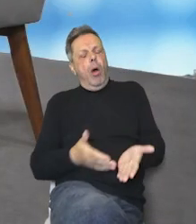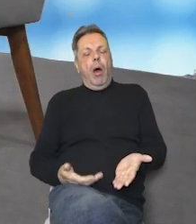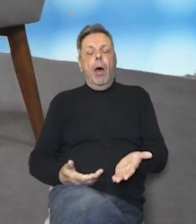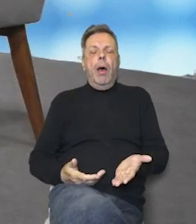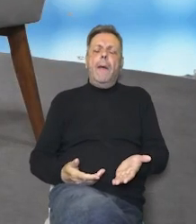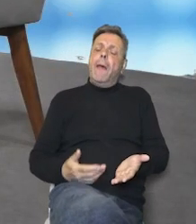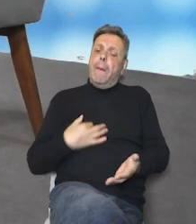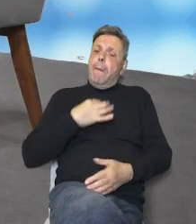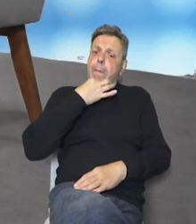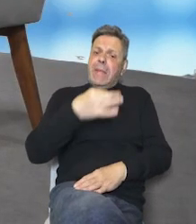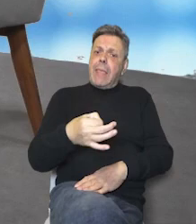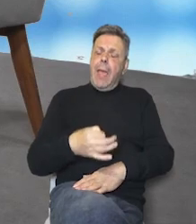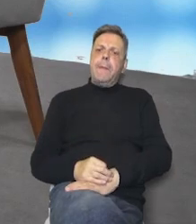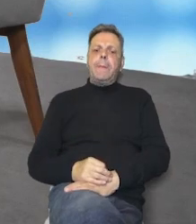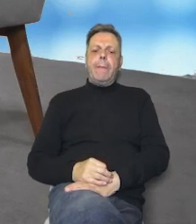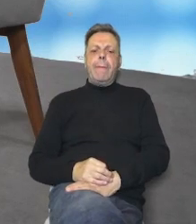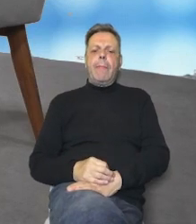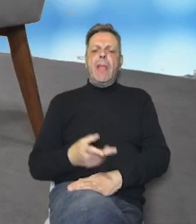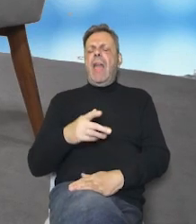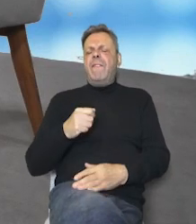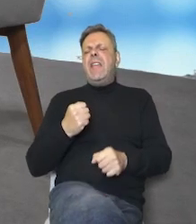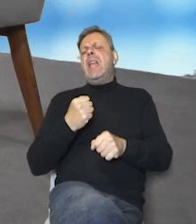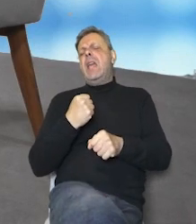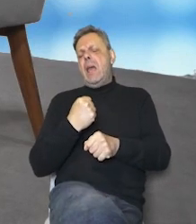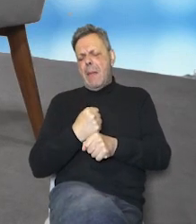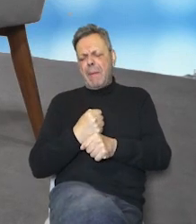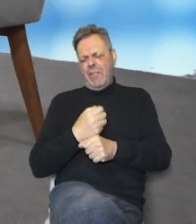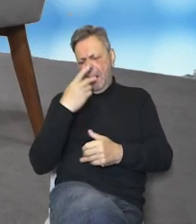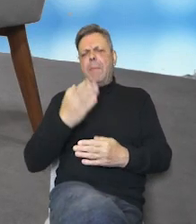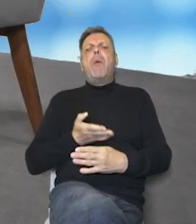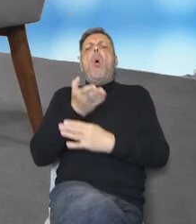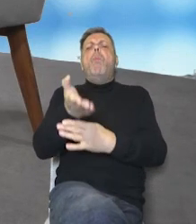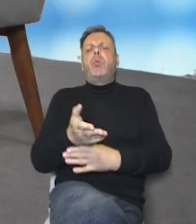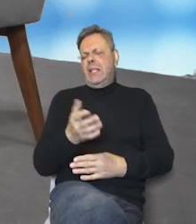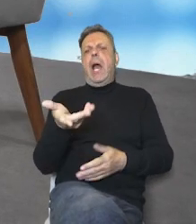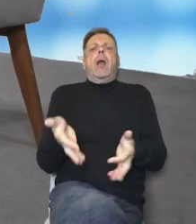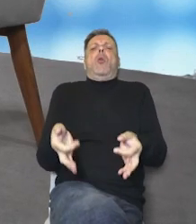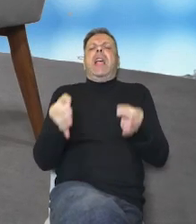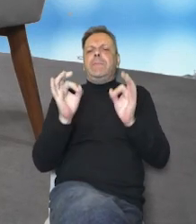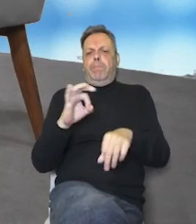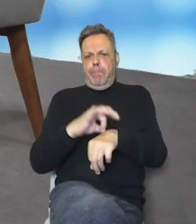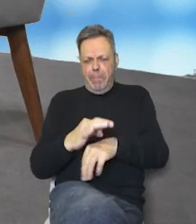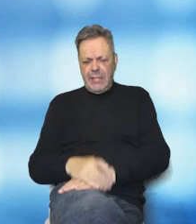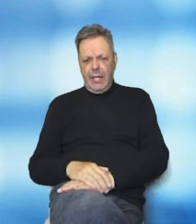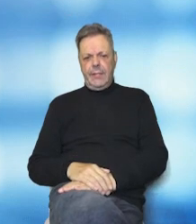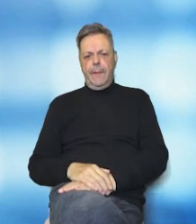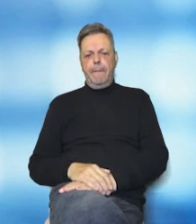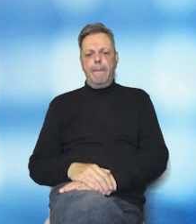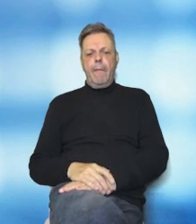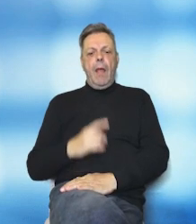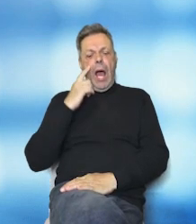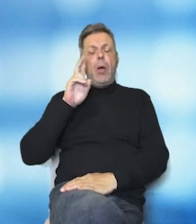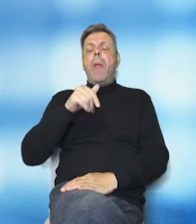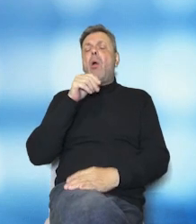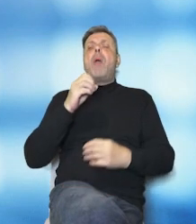dolazi ono pitanje, pišete uputnicu specijalisti. Da. Pa ovako, naravno, ako neko ima